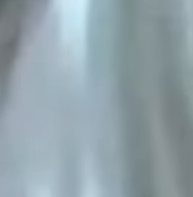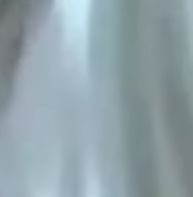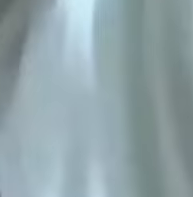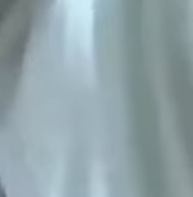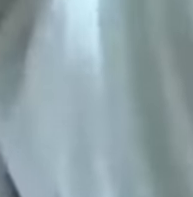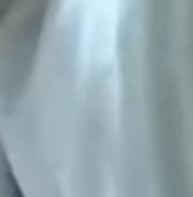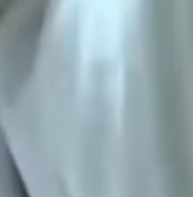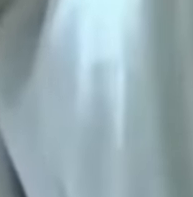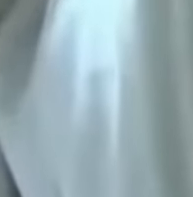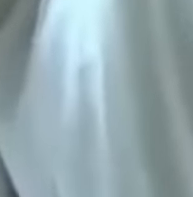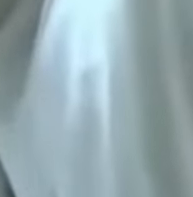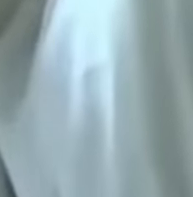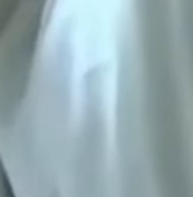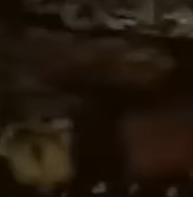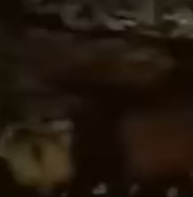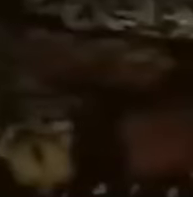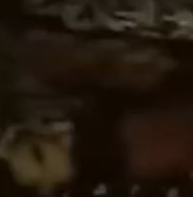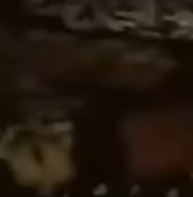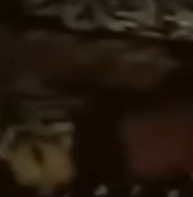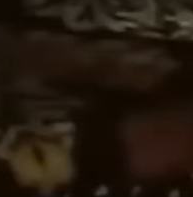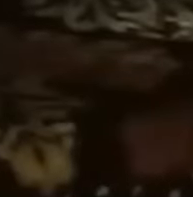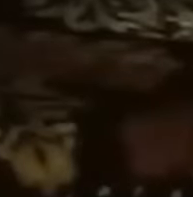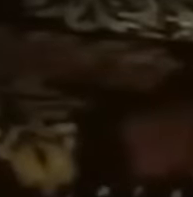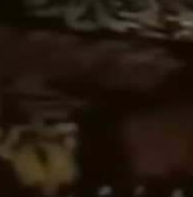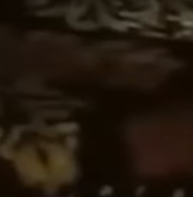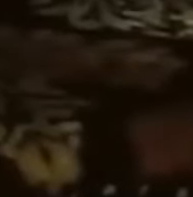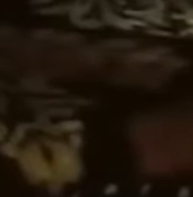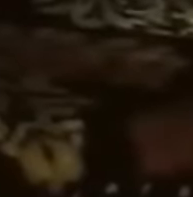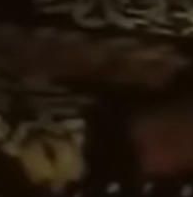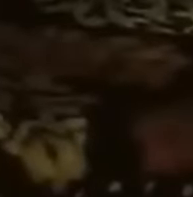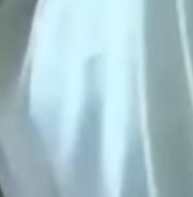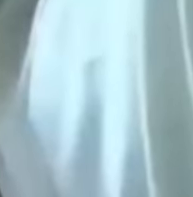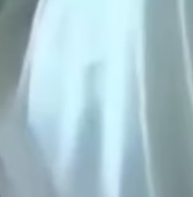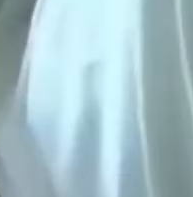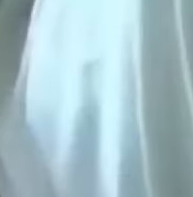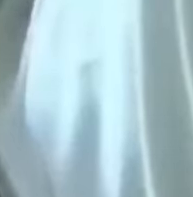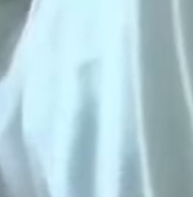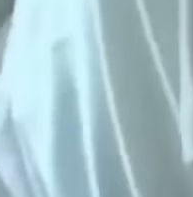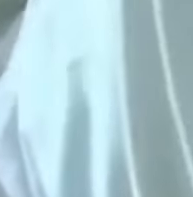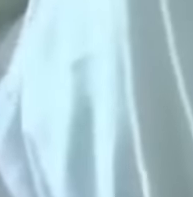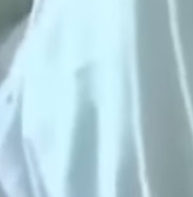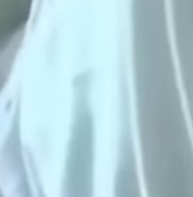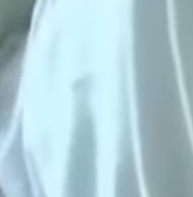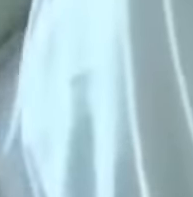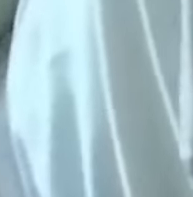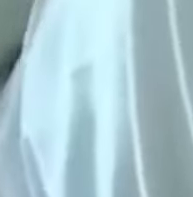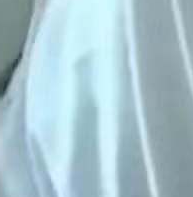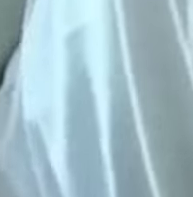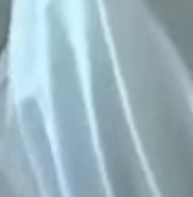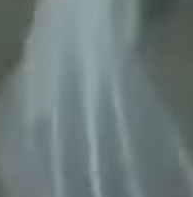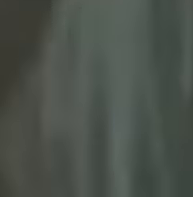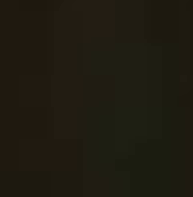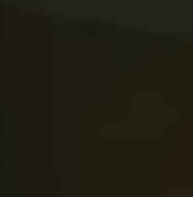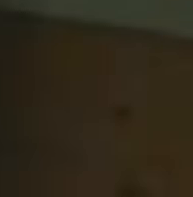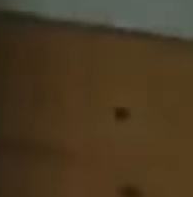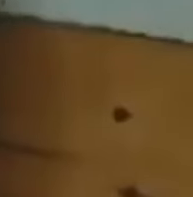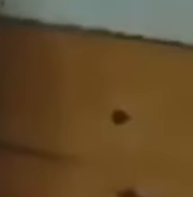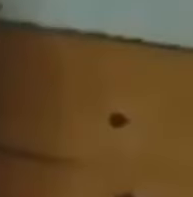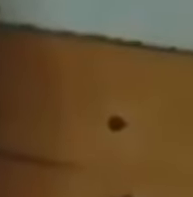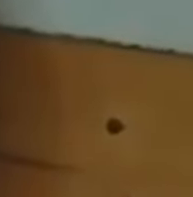Sudah musimnya pencoblosan lagi, paling siapapun yang terpilih. Hidup saya mah begini-begini aja dari dulu